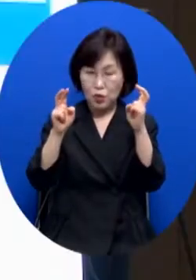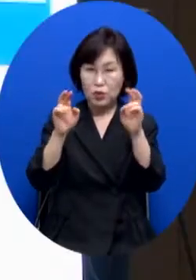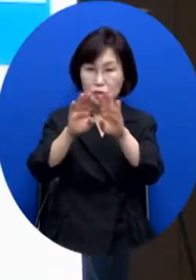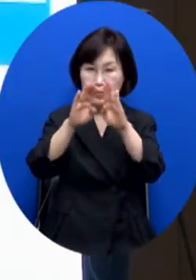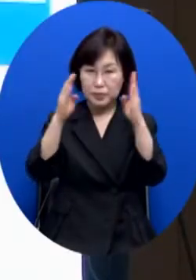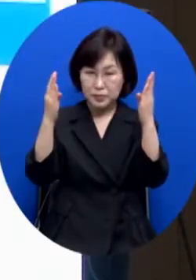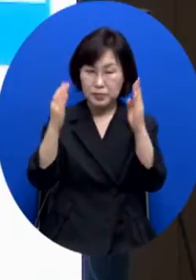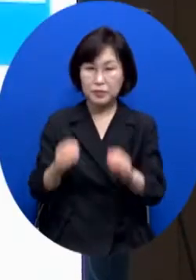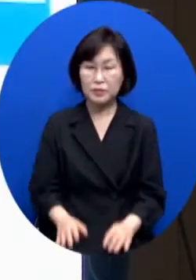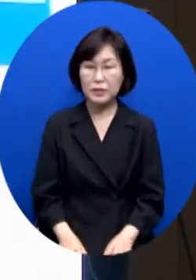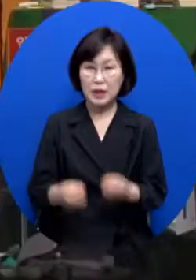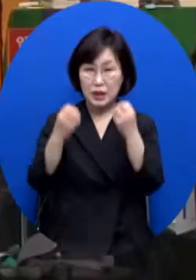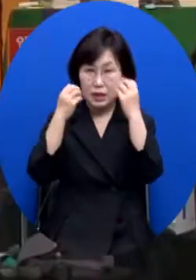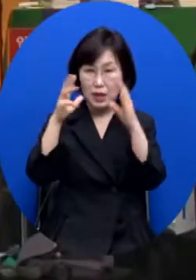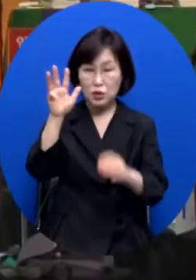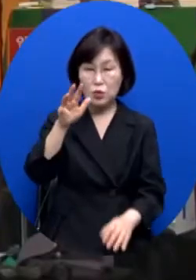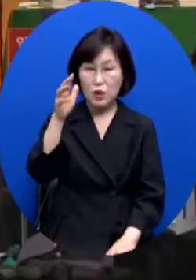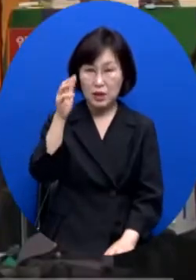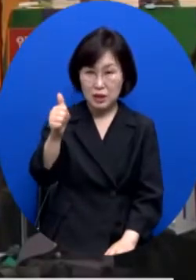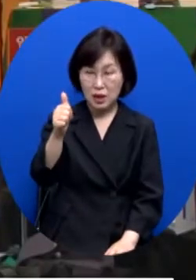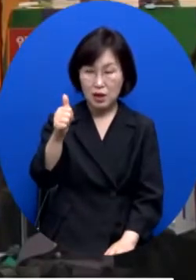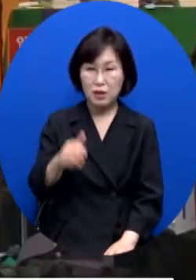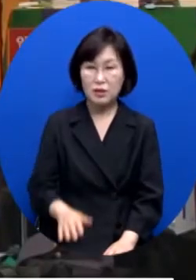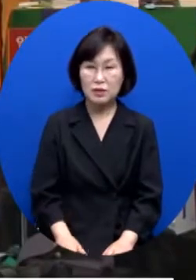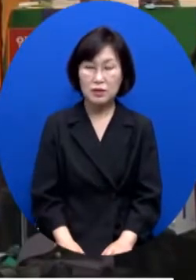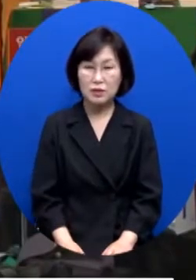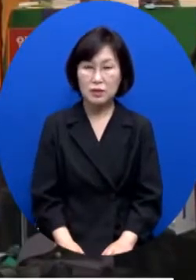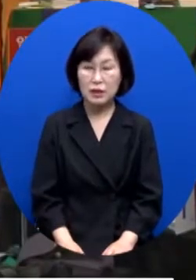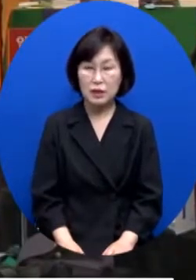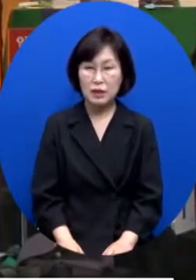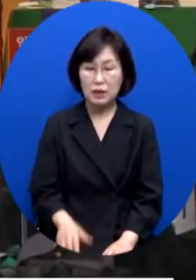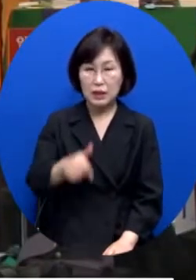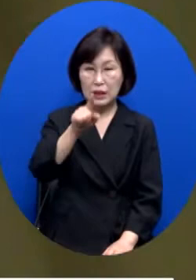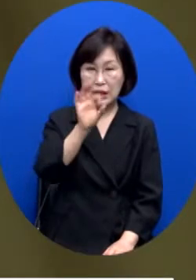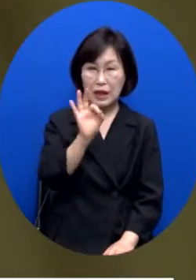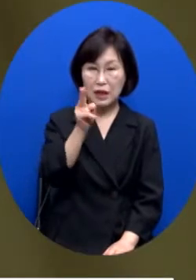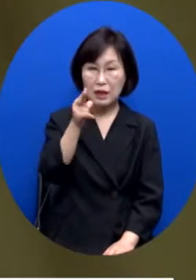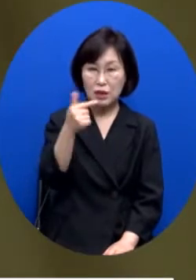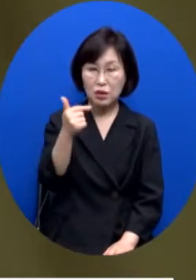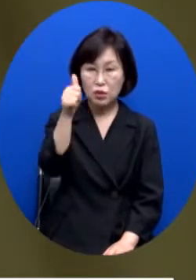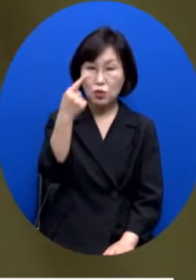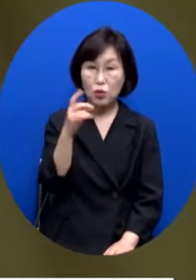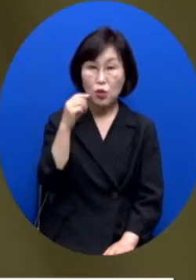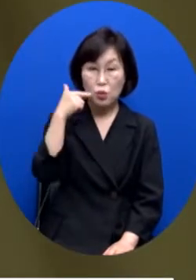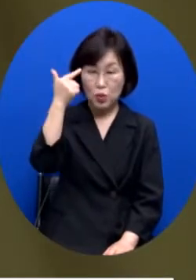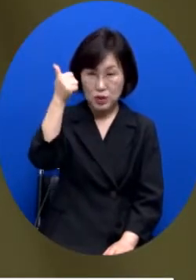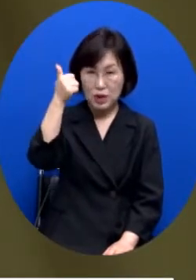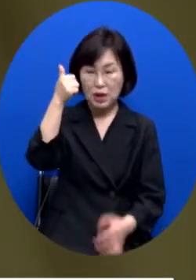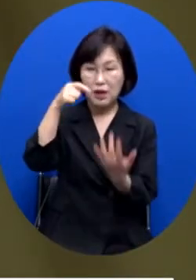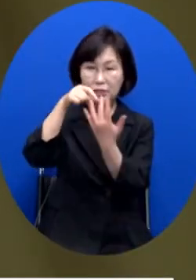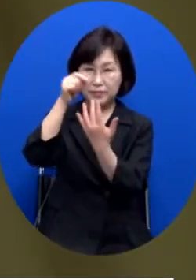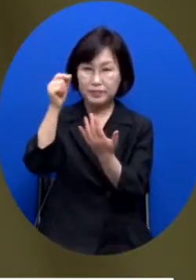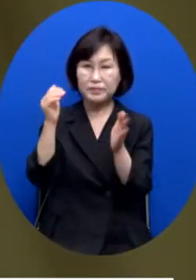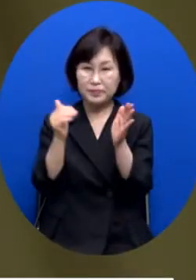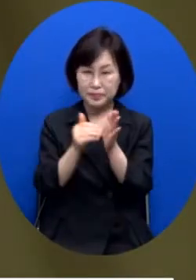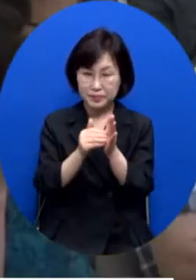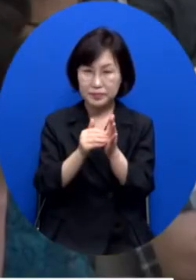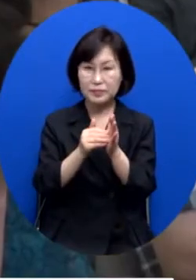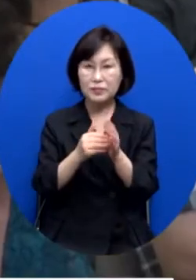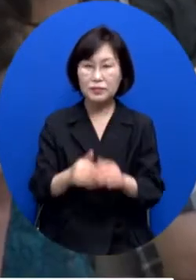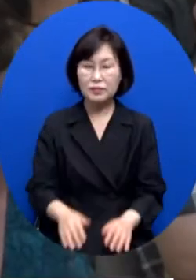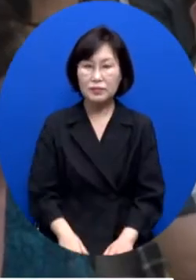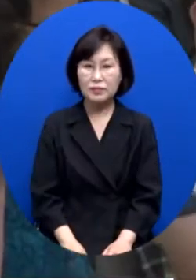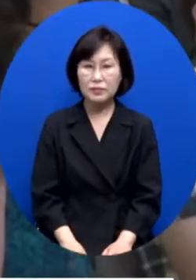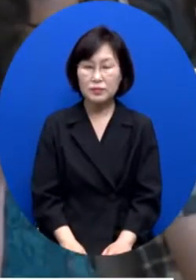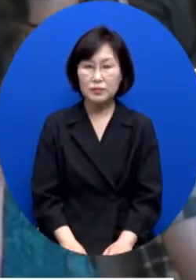관심을 모은 신임 총회장에는 목사 부총회장인 제주 성내교회 강현옥 목사가 588표 가운데 찬성